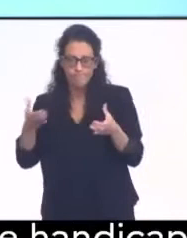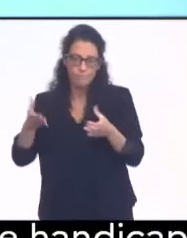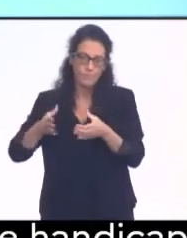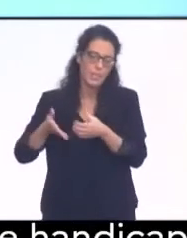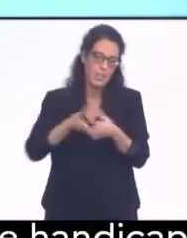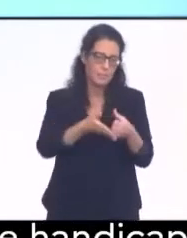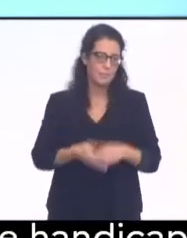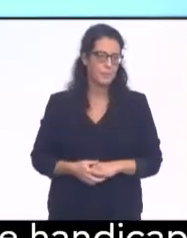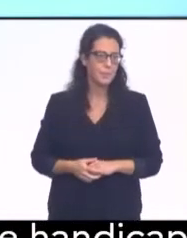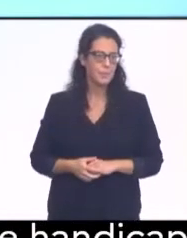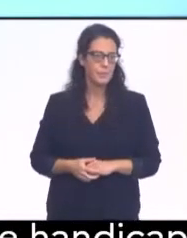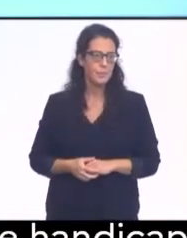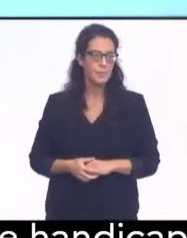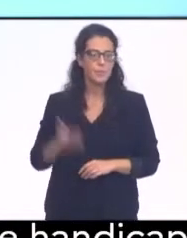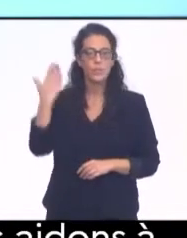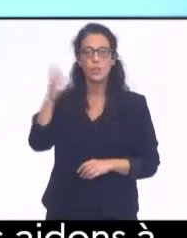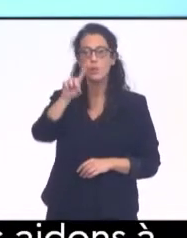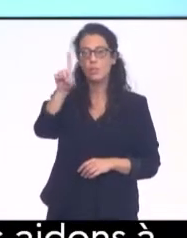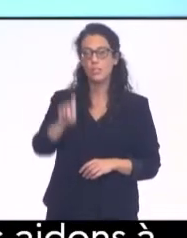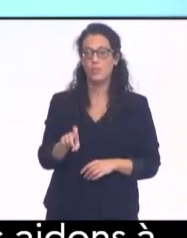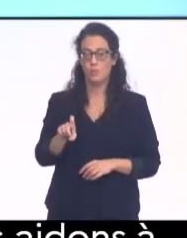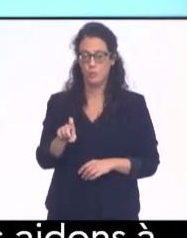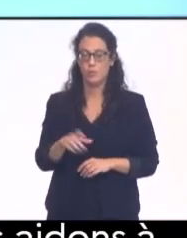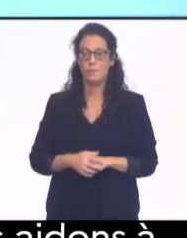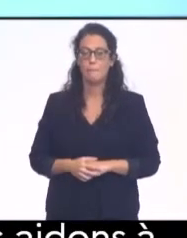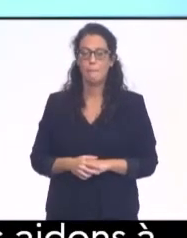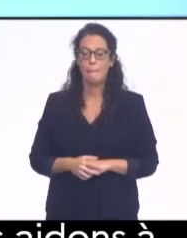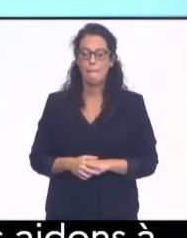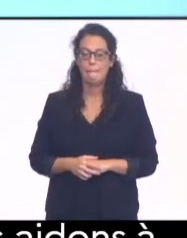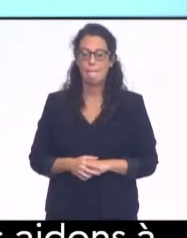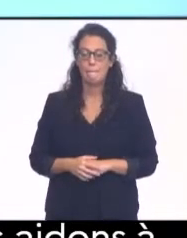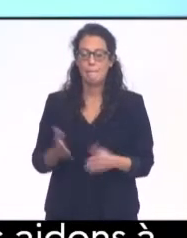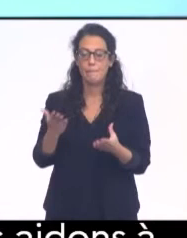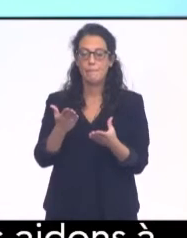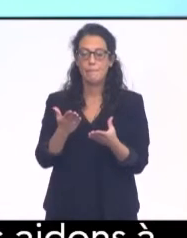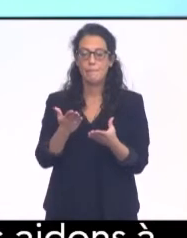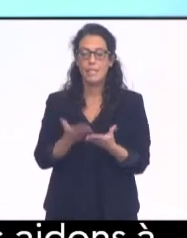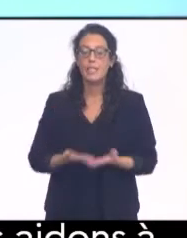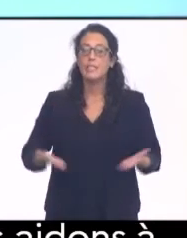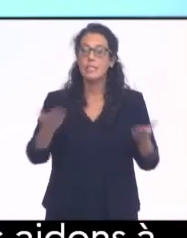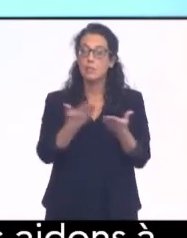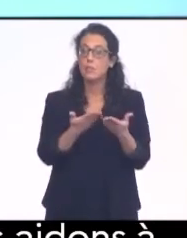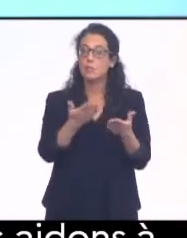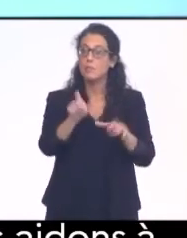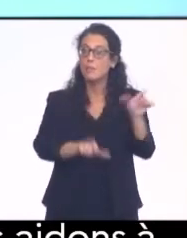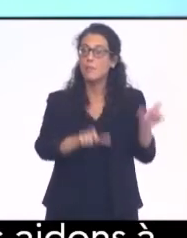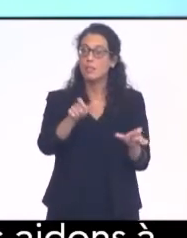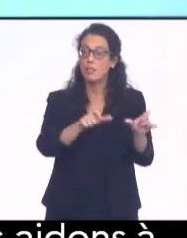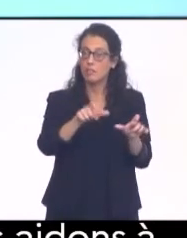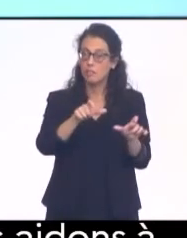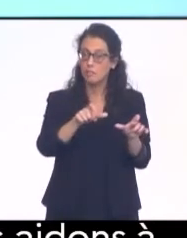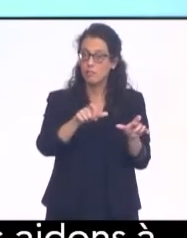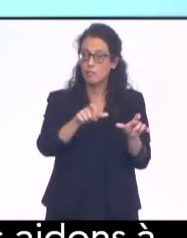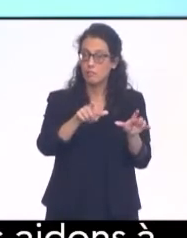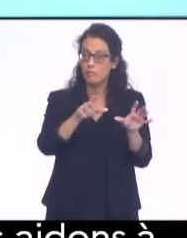On a également une question d'Emmanuel Delplace d'Hospimédia. Quelle est la situation des personnes hébergées en Belgique, notamment concernant les visites et les retours